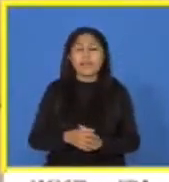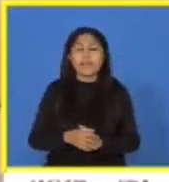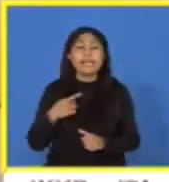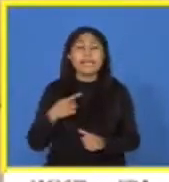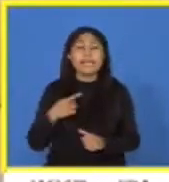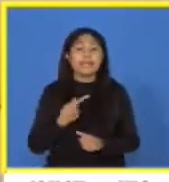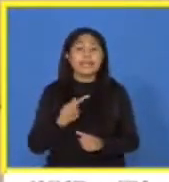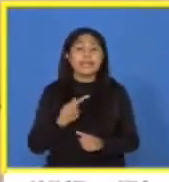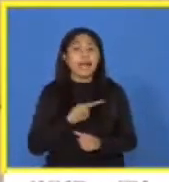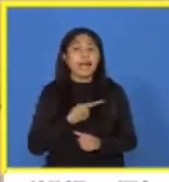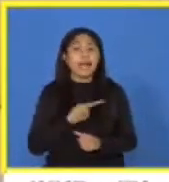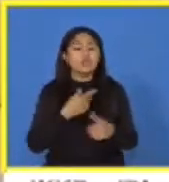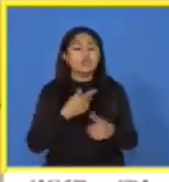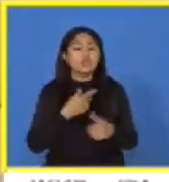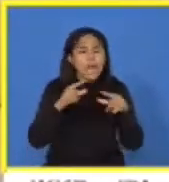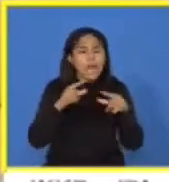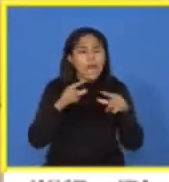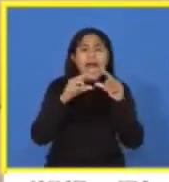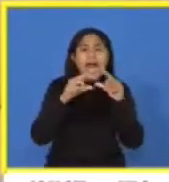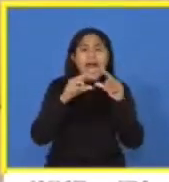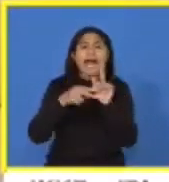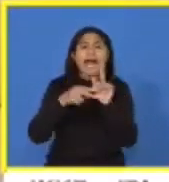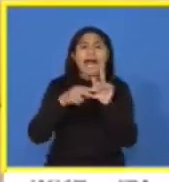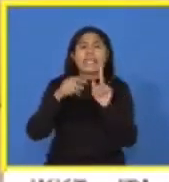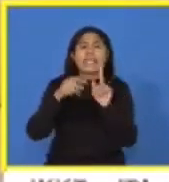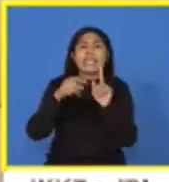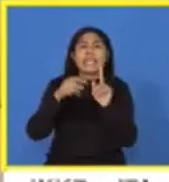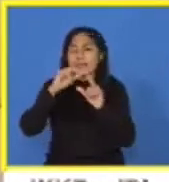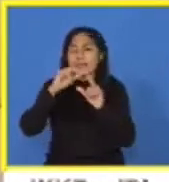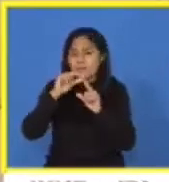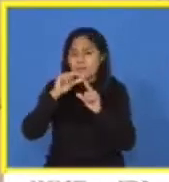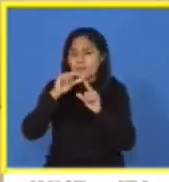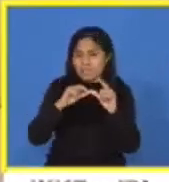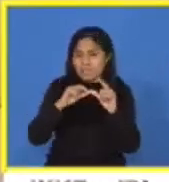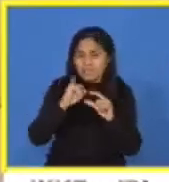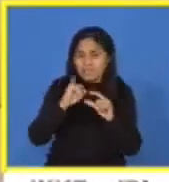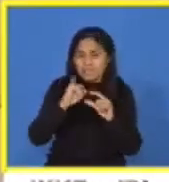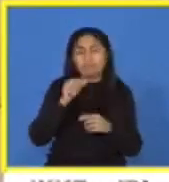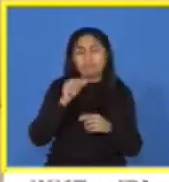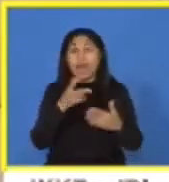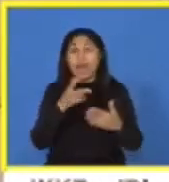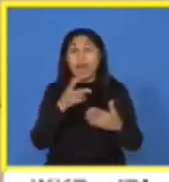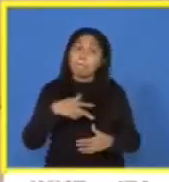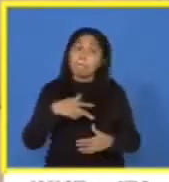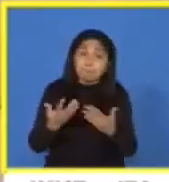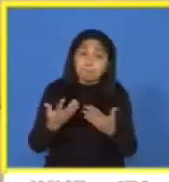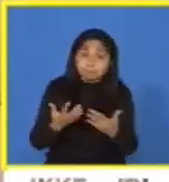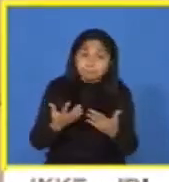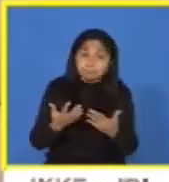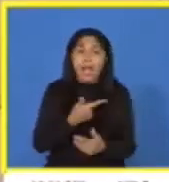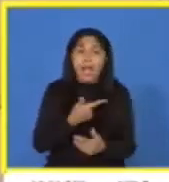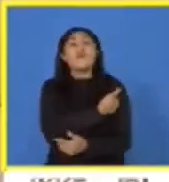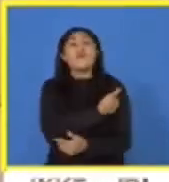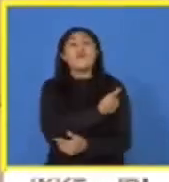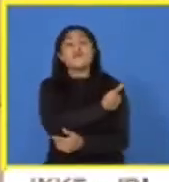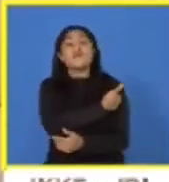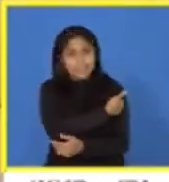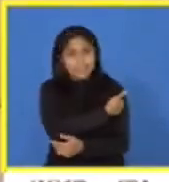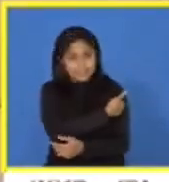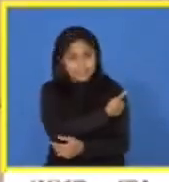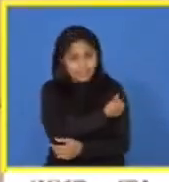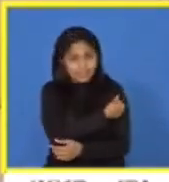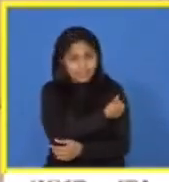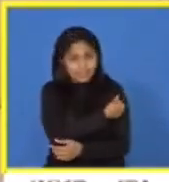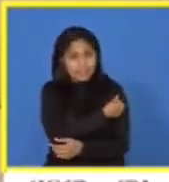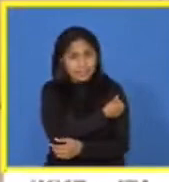kita sudah antisipasi, dalam hal ini pemerintah sudah antisipasi, yaitu vaksin